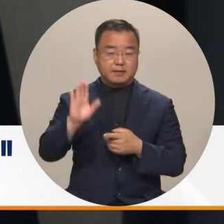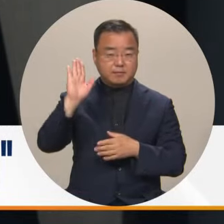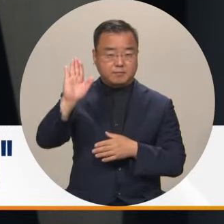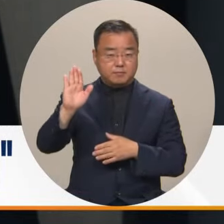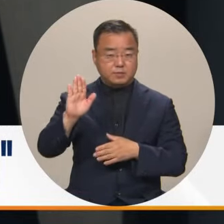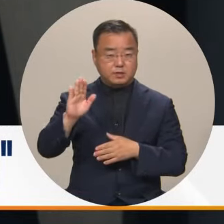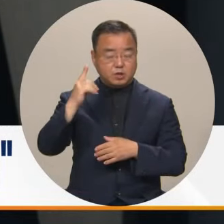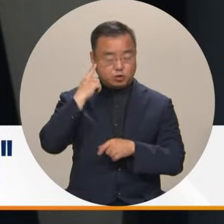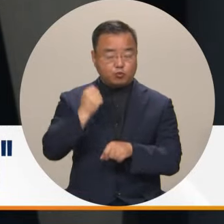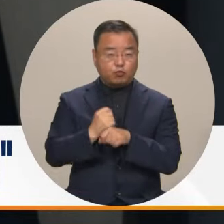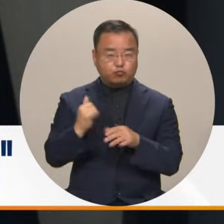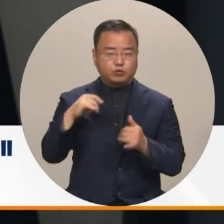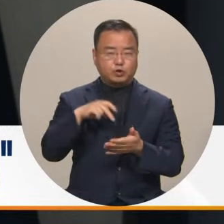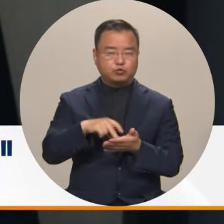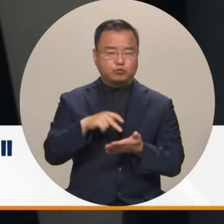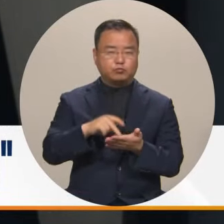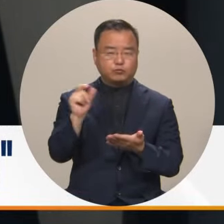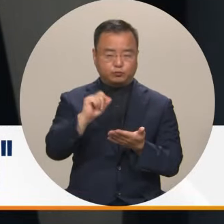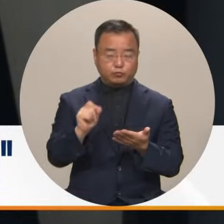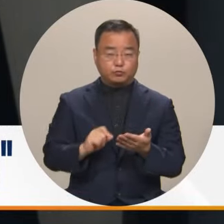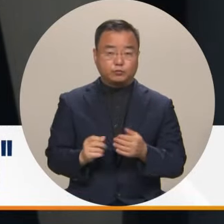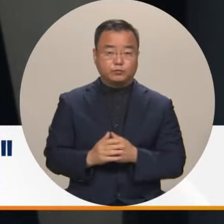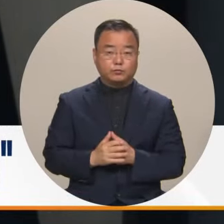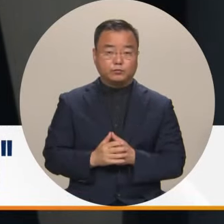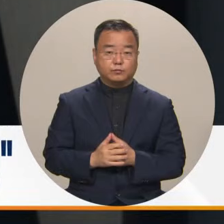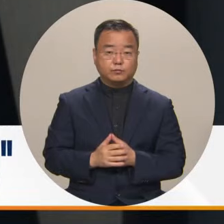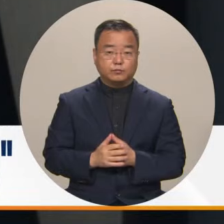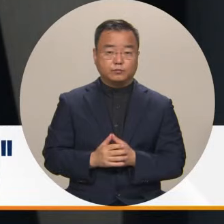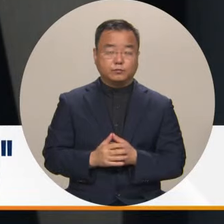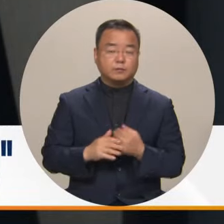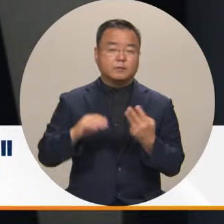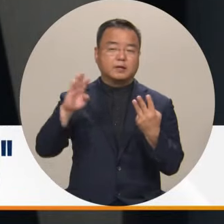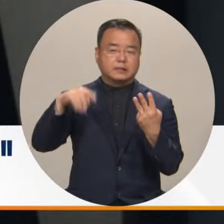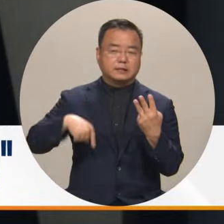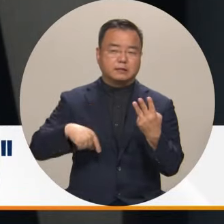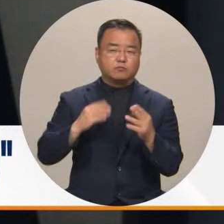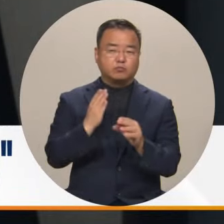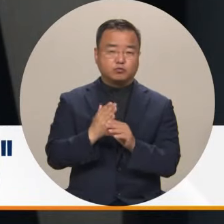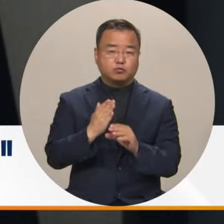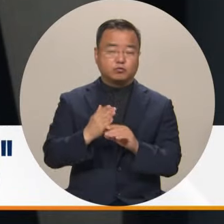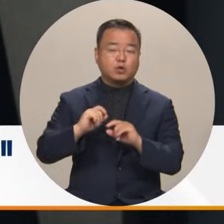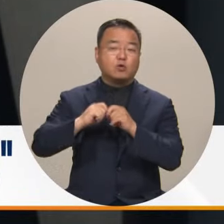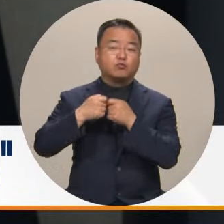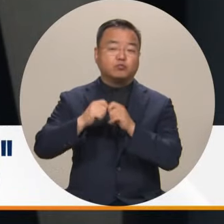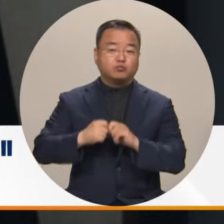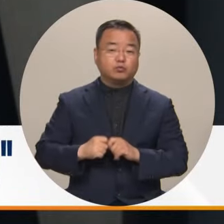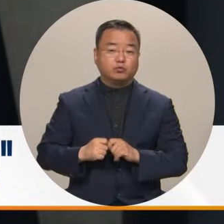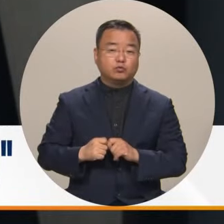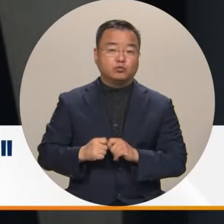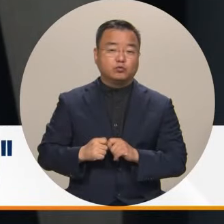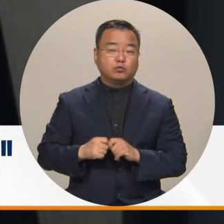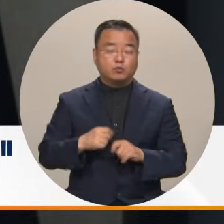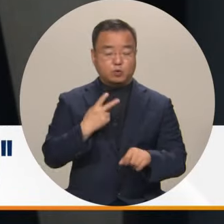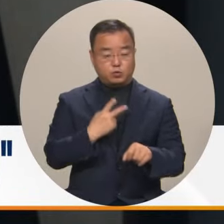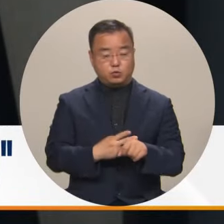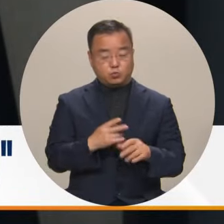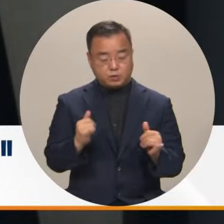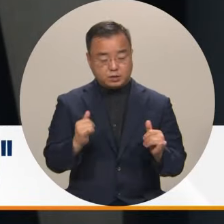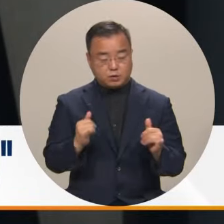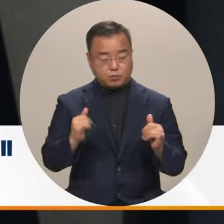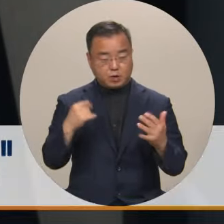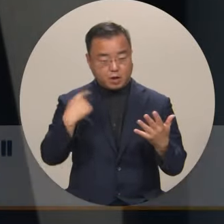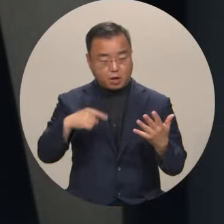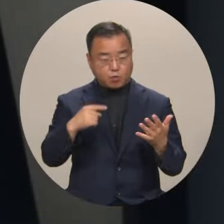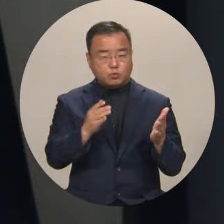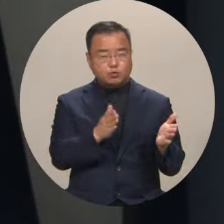관점에서 제시했습니다 어 그리고 이제 제 3부에서는 이제 구체적으로 이제 교사들이 수업 준비부터 시작해